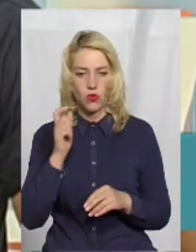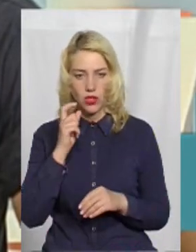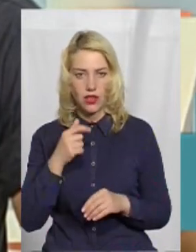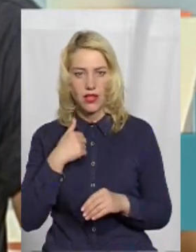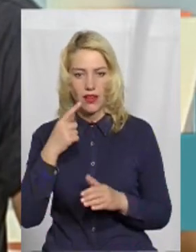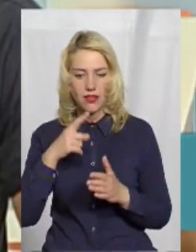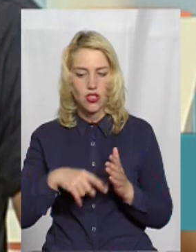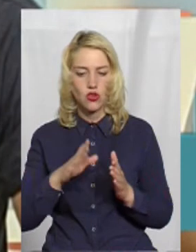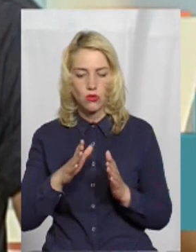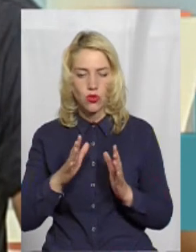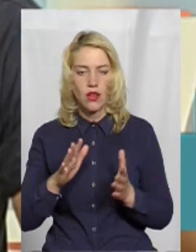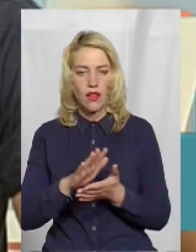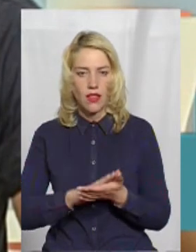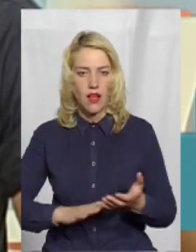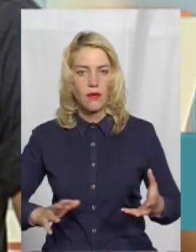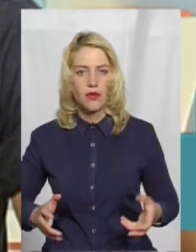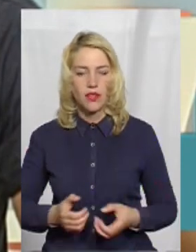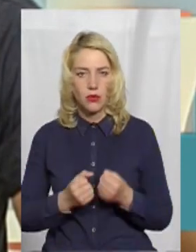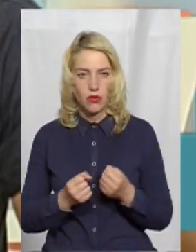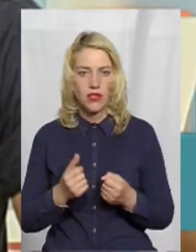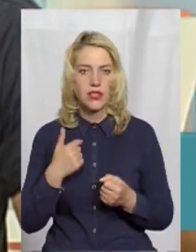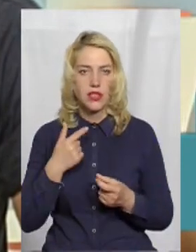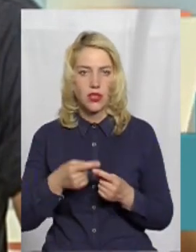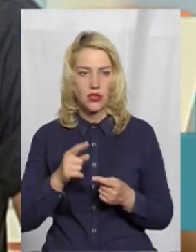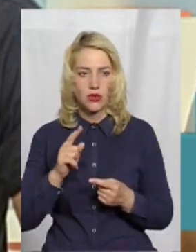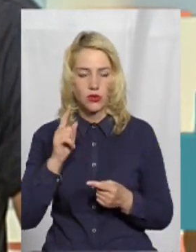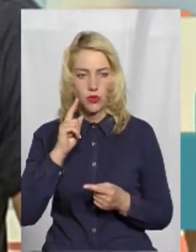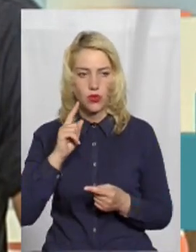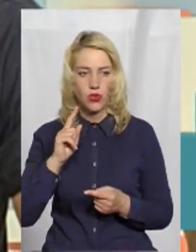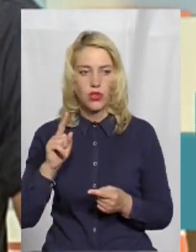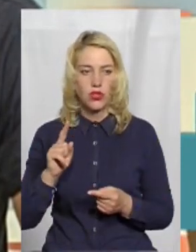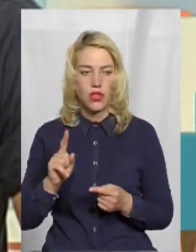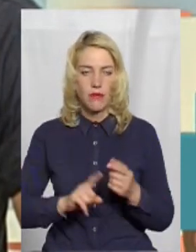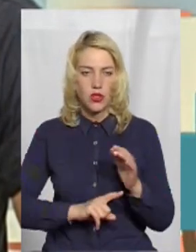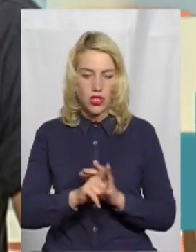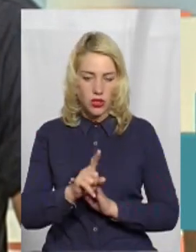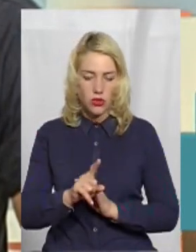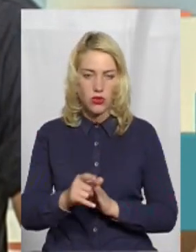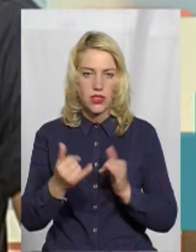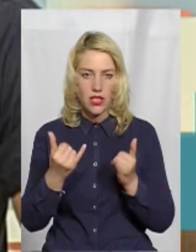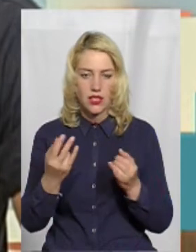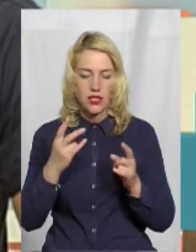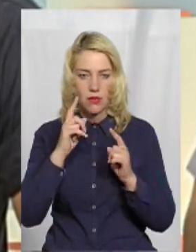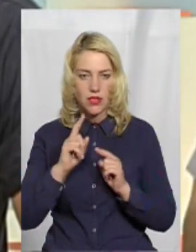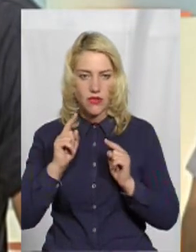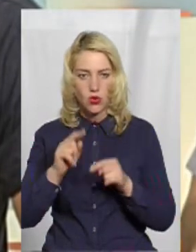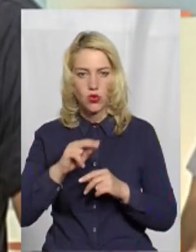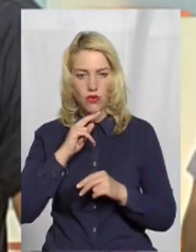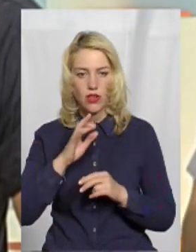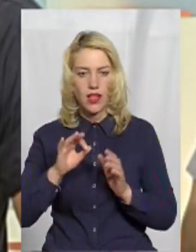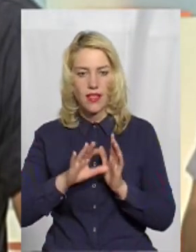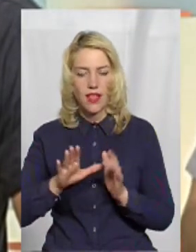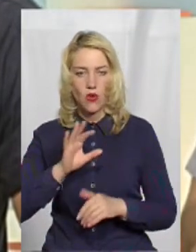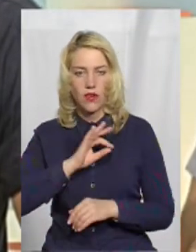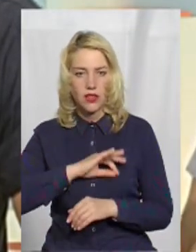буде підтримуватися надалі, це спочатку потрібно, не те, що спочатку, але зараз прямо звернути увагу на енергоефективність.